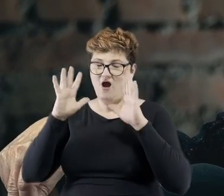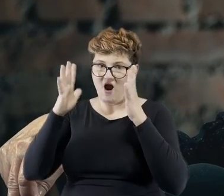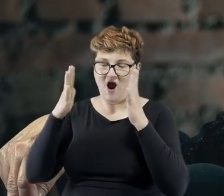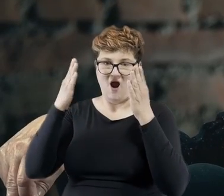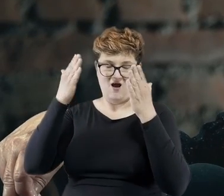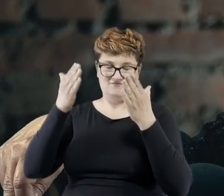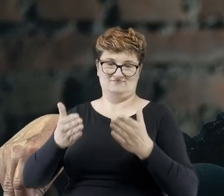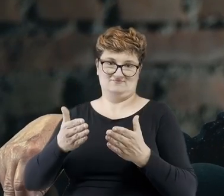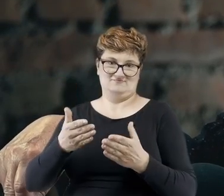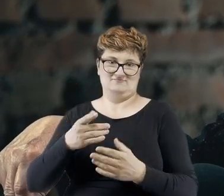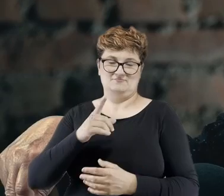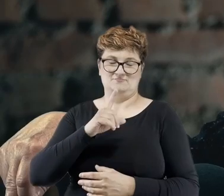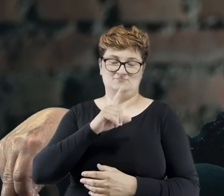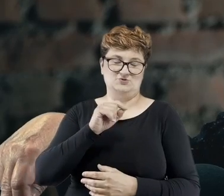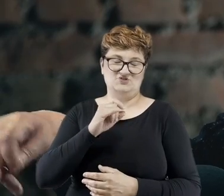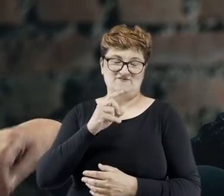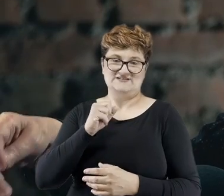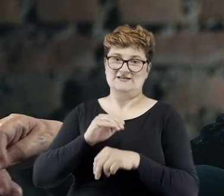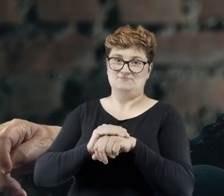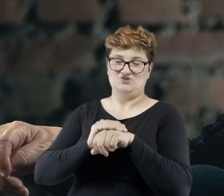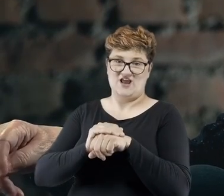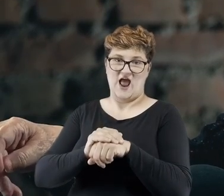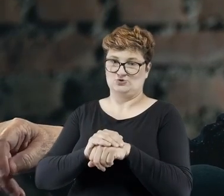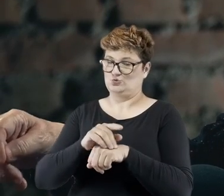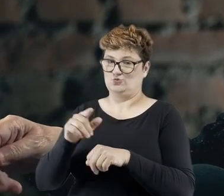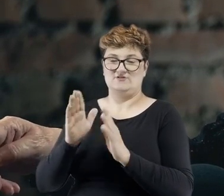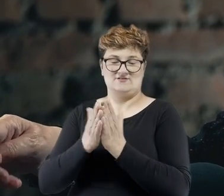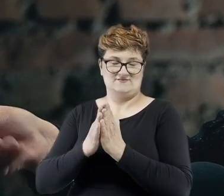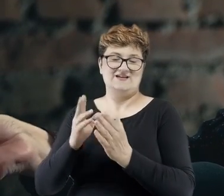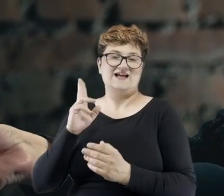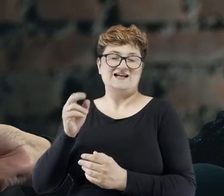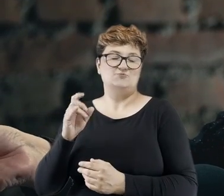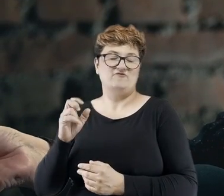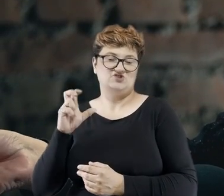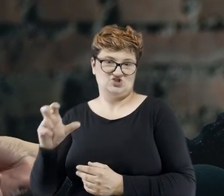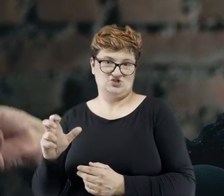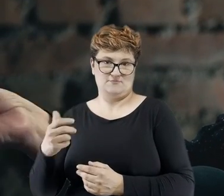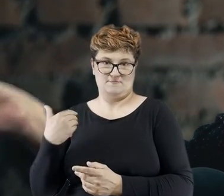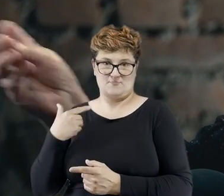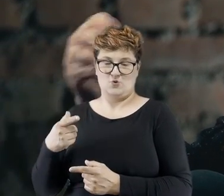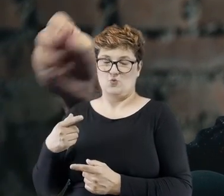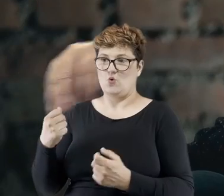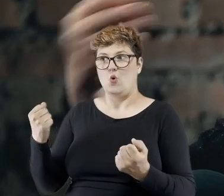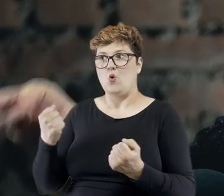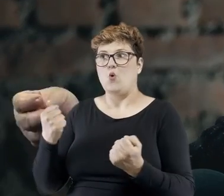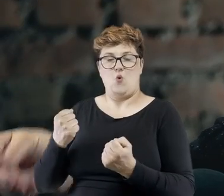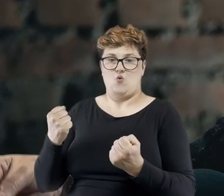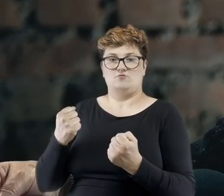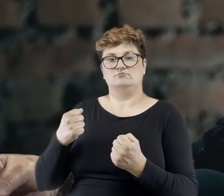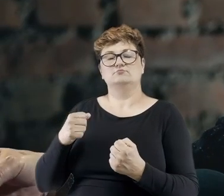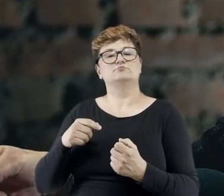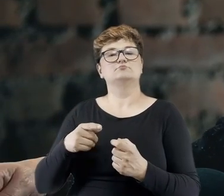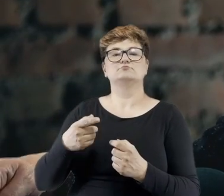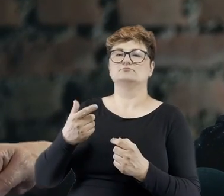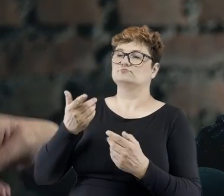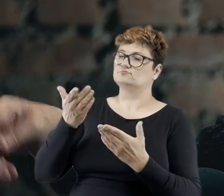czczonych przez Przybyszewskiego przyjaciół i literatów Jana Kasprowicza. On tam tak czołobitnie odnosił się